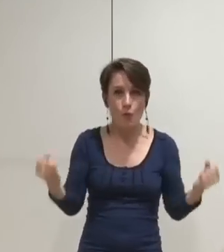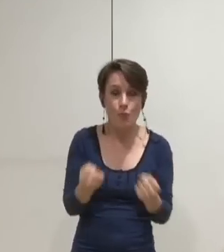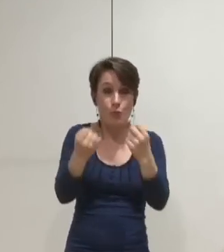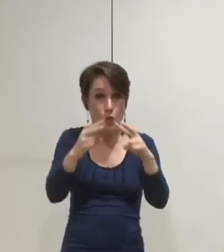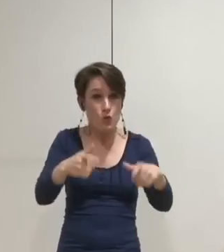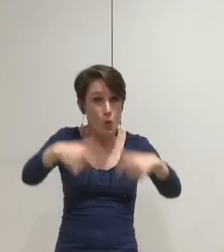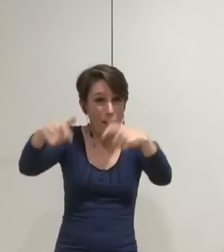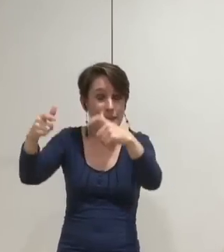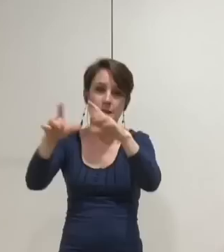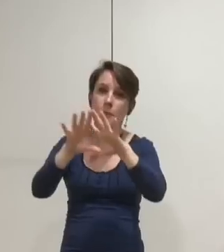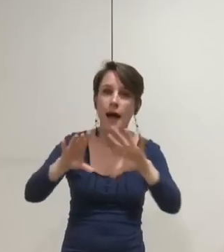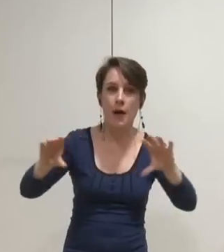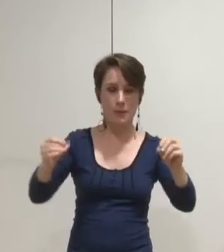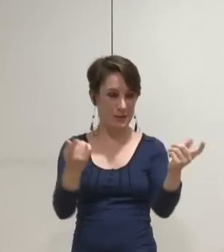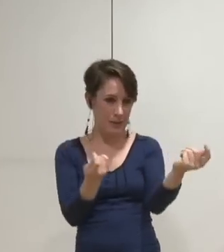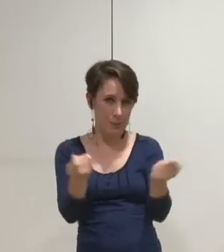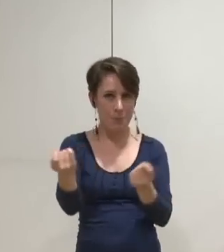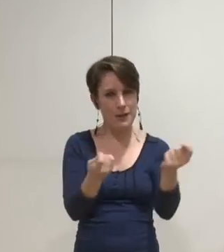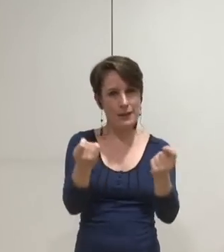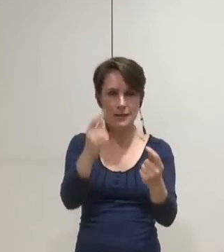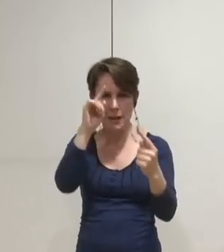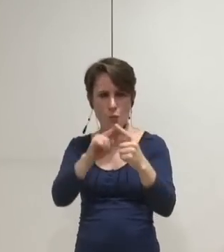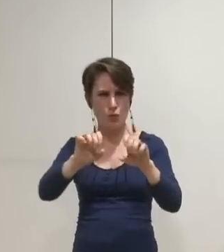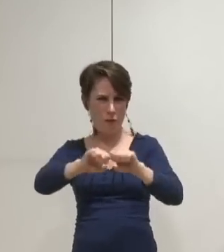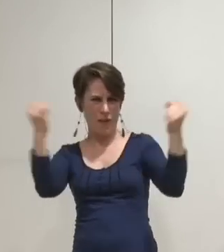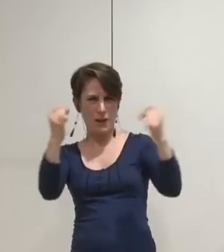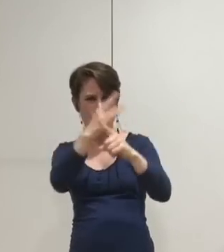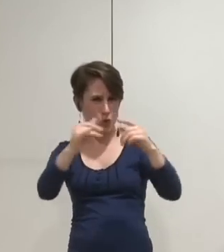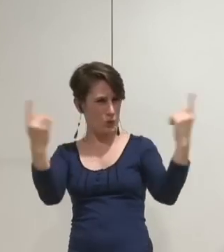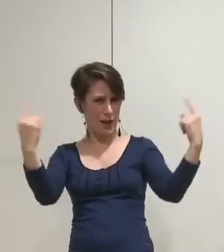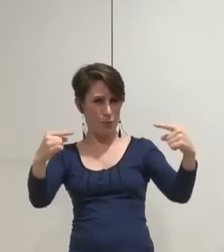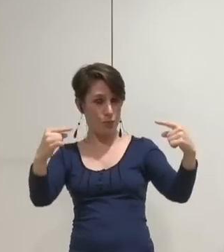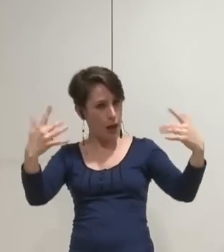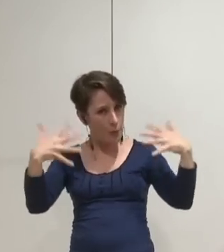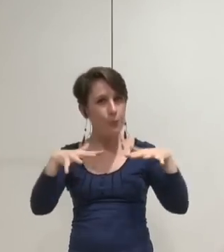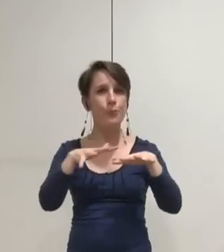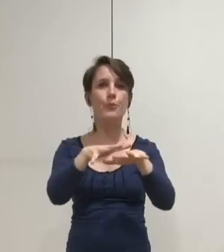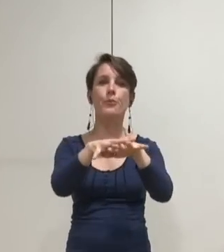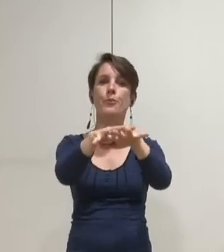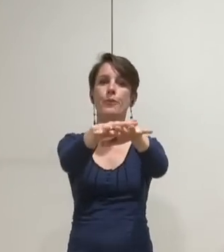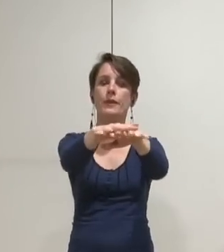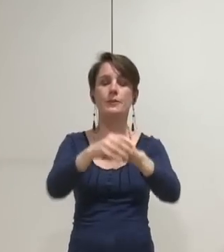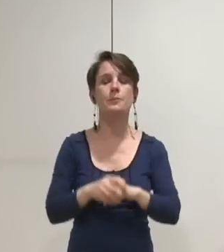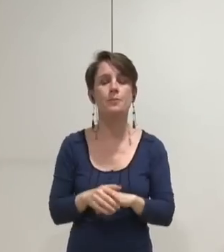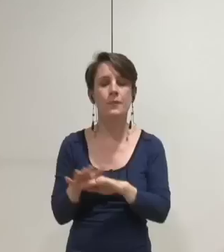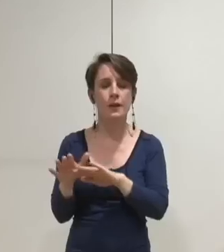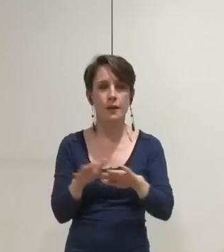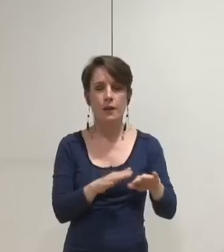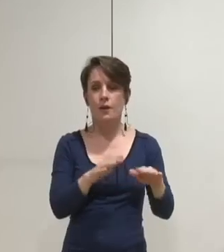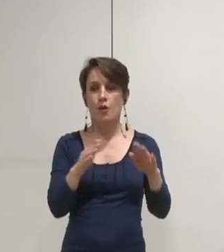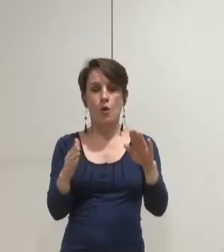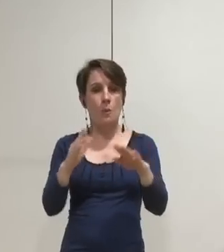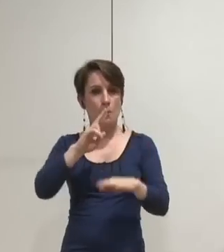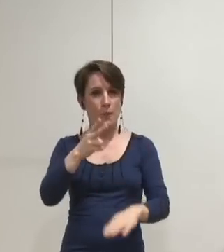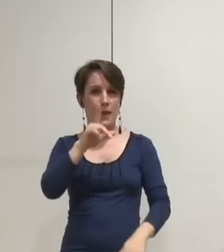maîtrisé qui répare les fractures sociales et environnementales le projet urbain de PLU n de sens que si